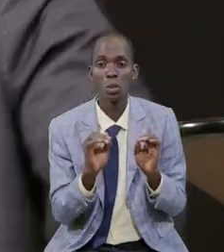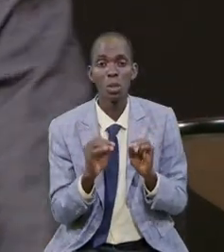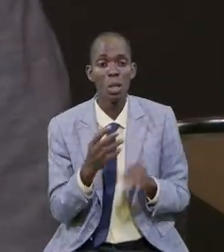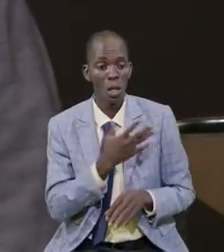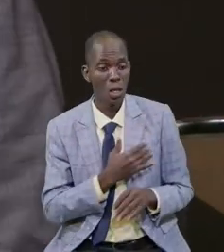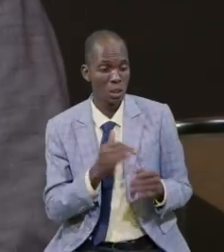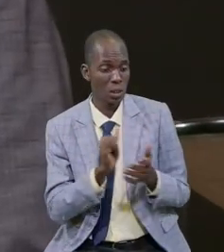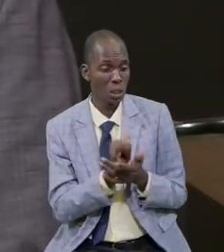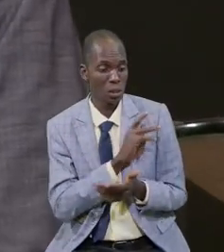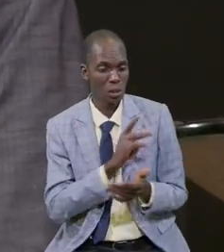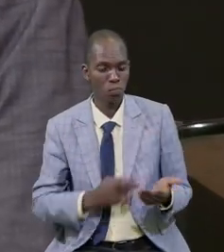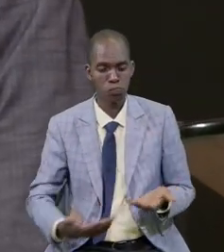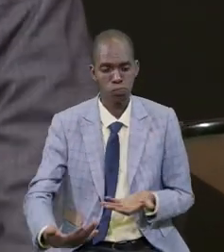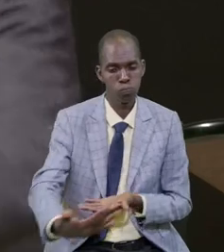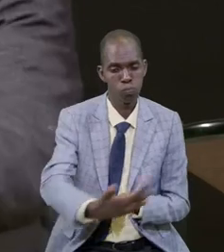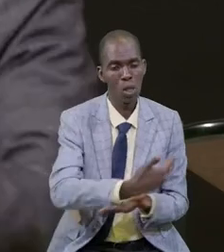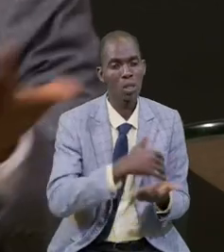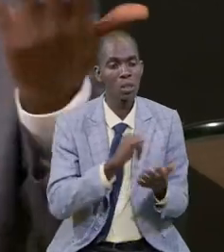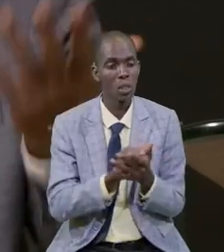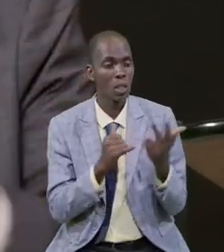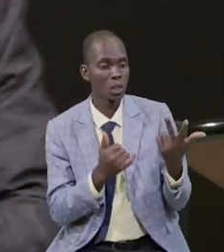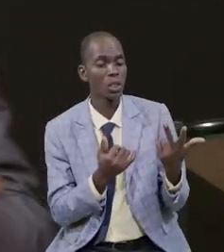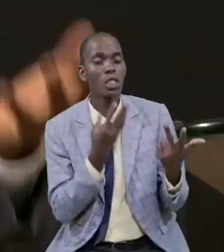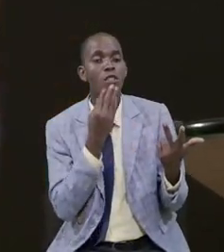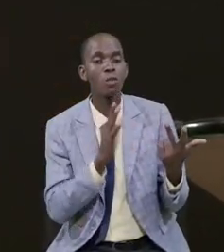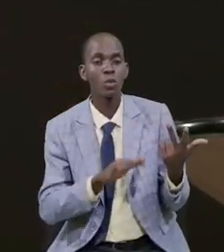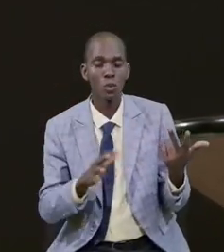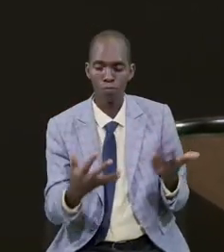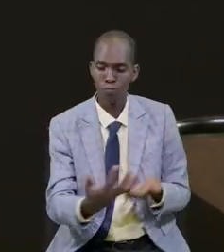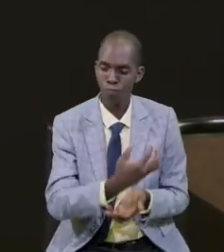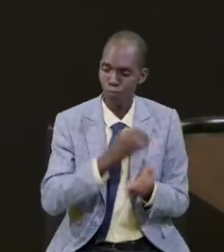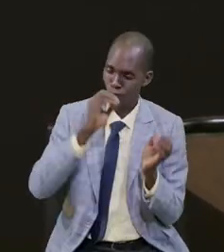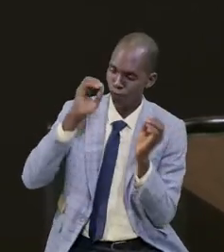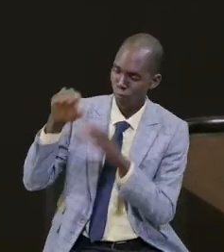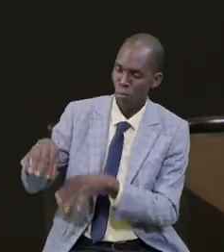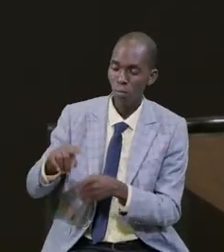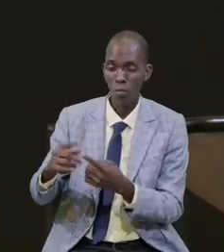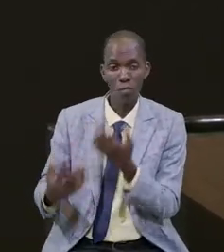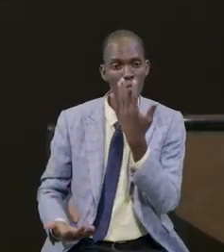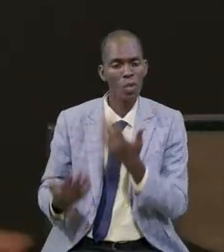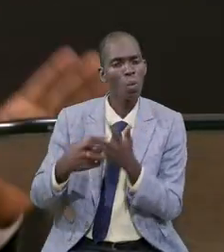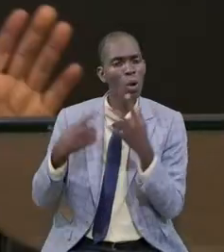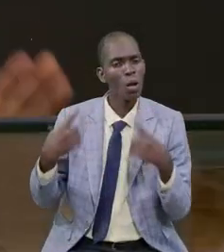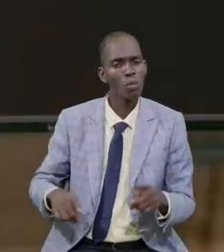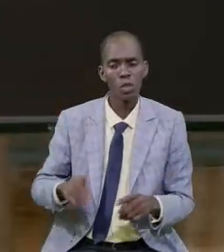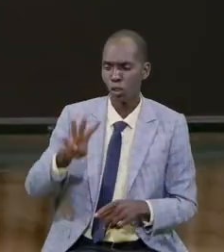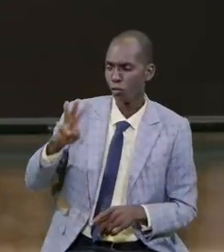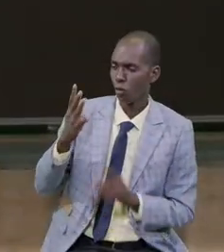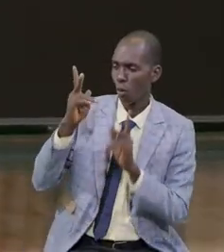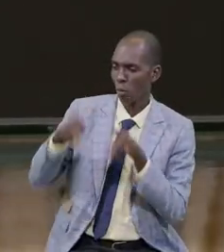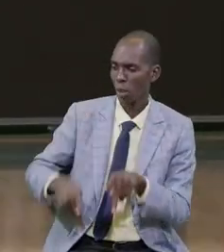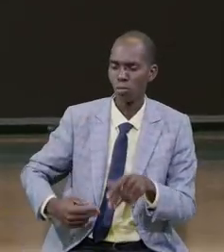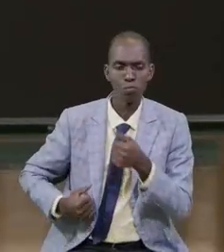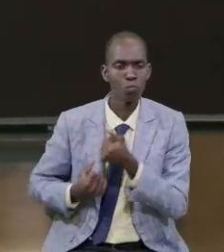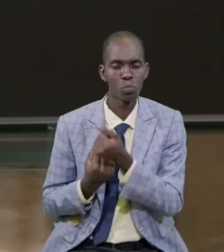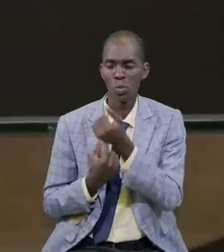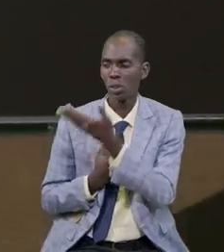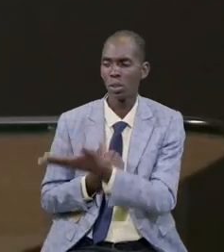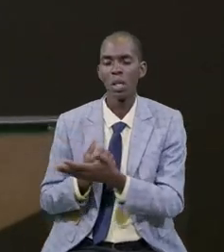qui peut le rendre nul. Il a jeté Sadrach, Meshach et Abednego dans le feu, dans sa fournaise. L'homme de Dieu est